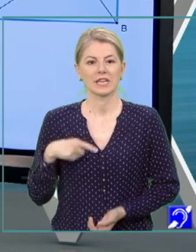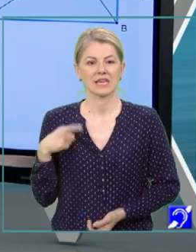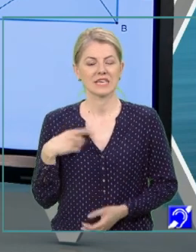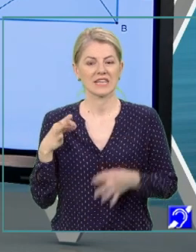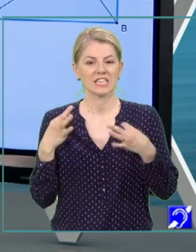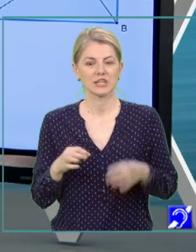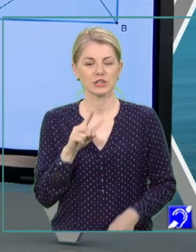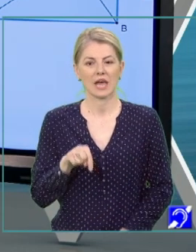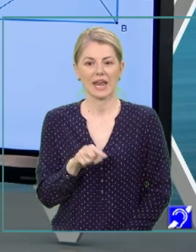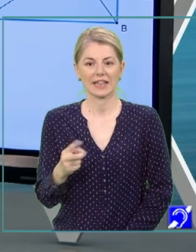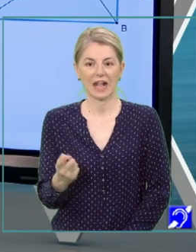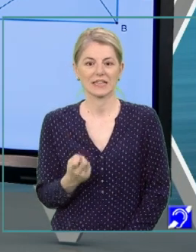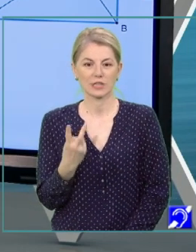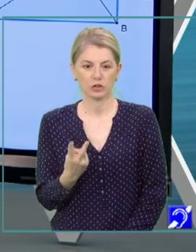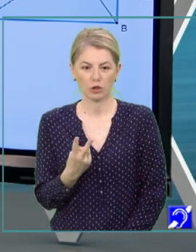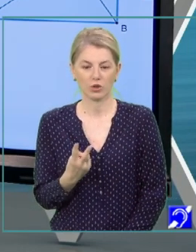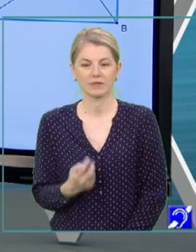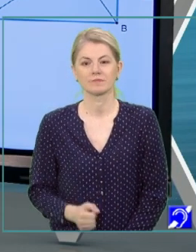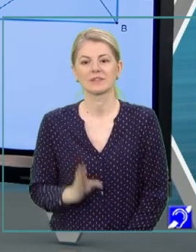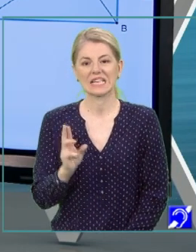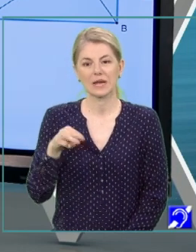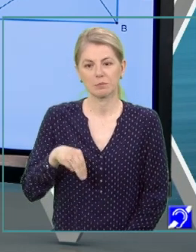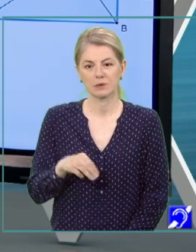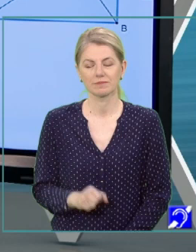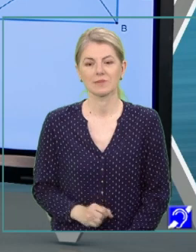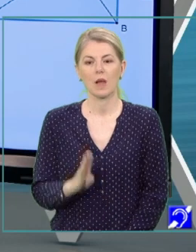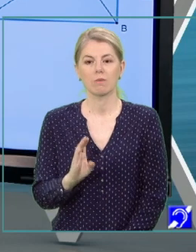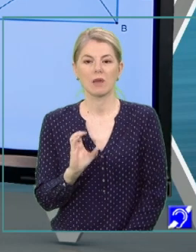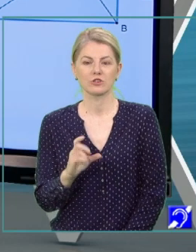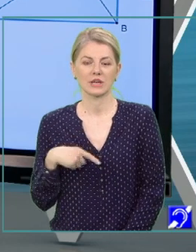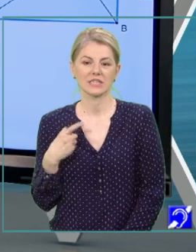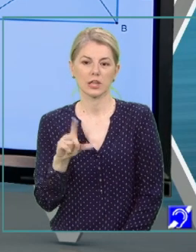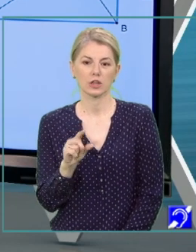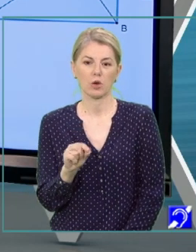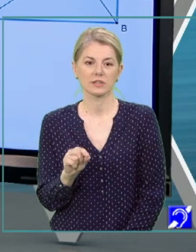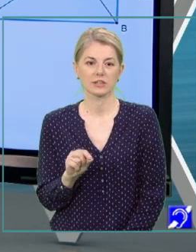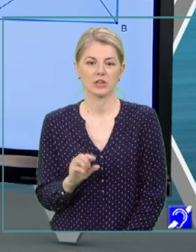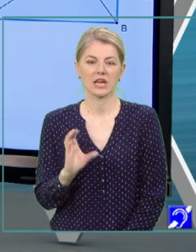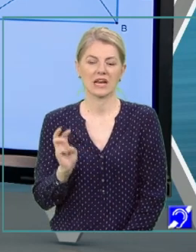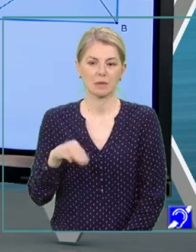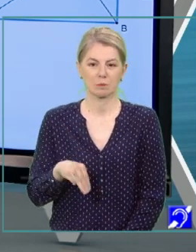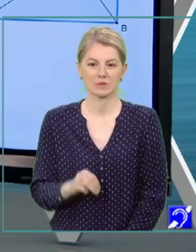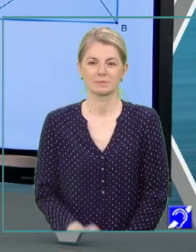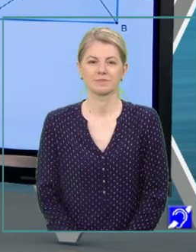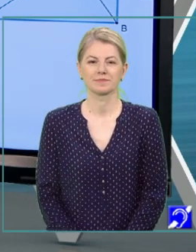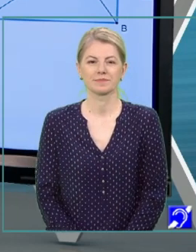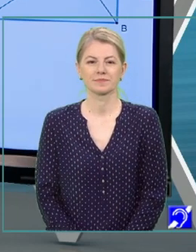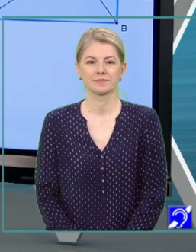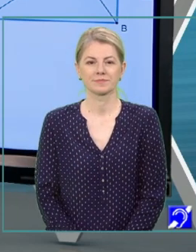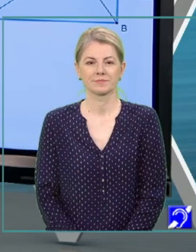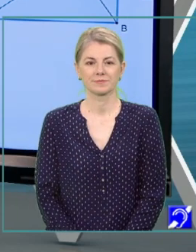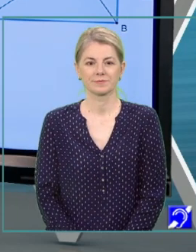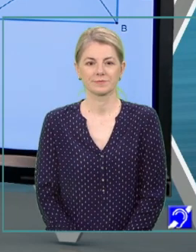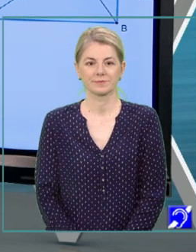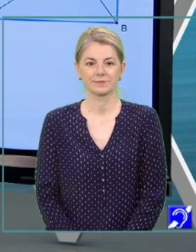10 radical din 2 centimetri. BC este 20 de centimetri. Să adăugăm